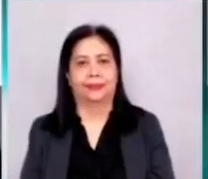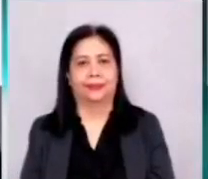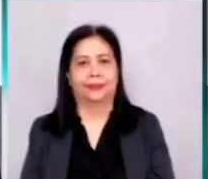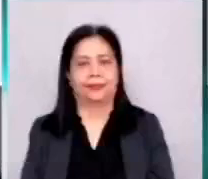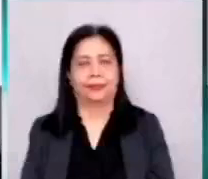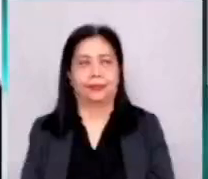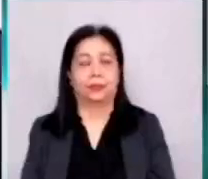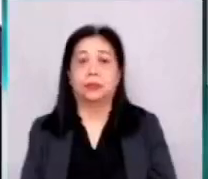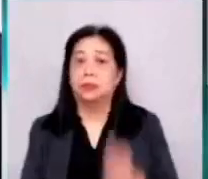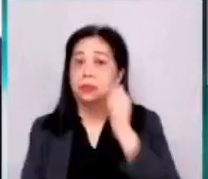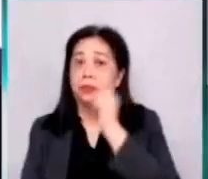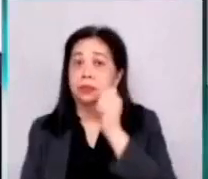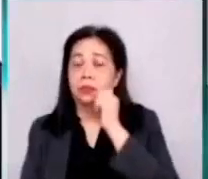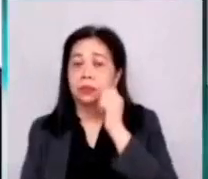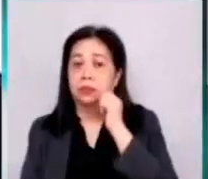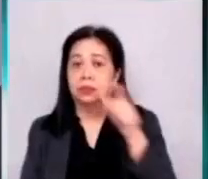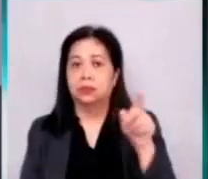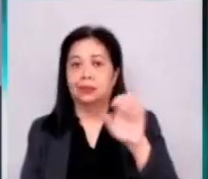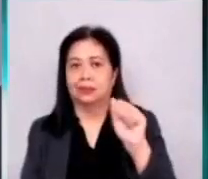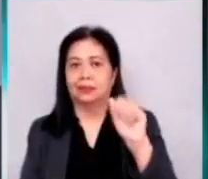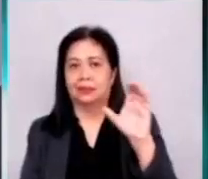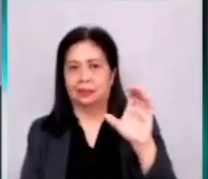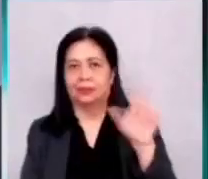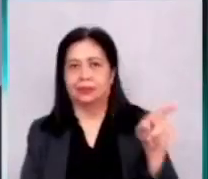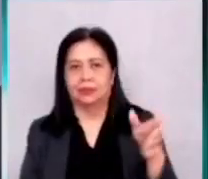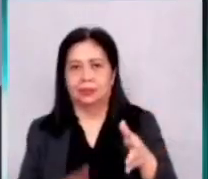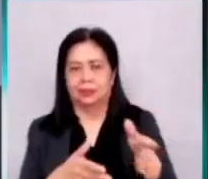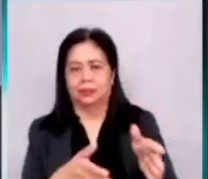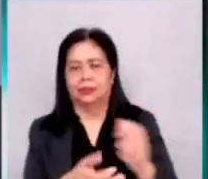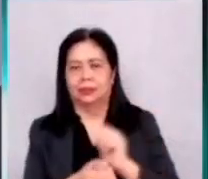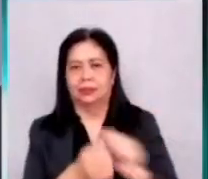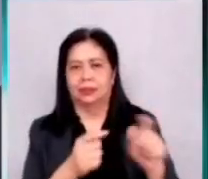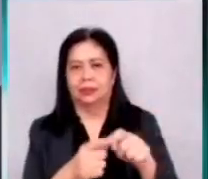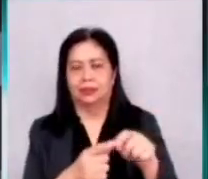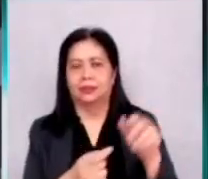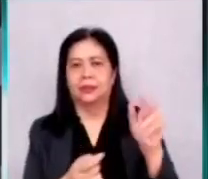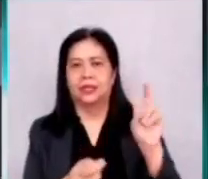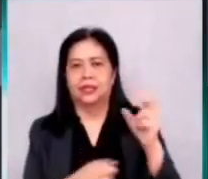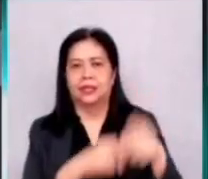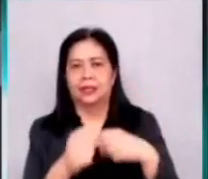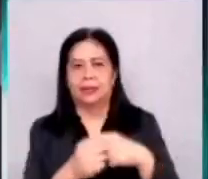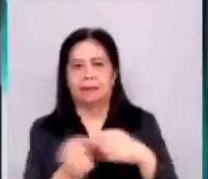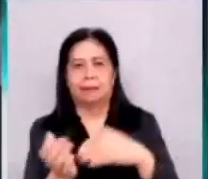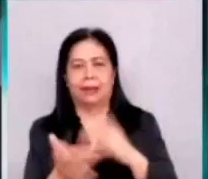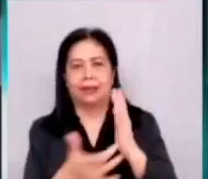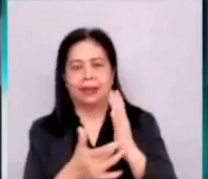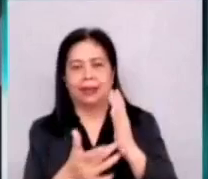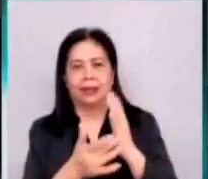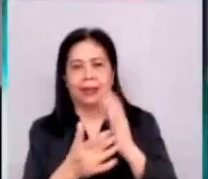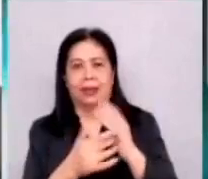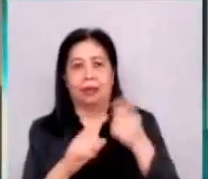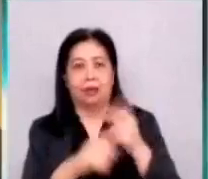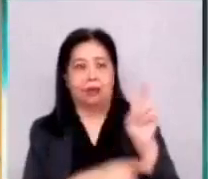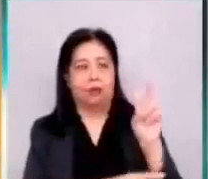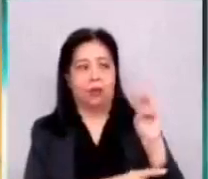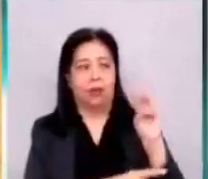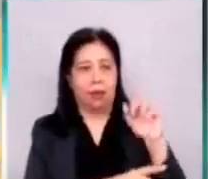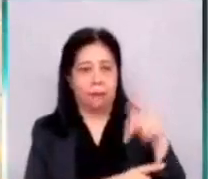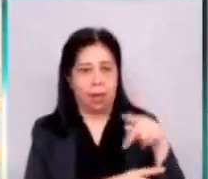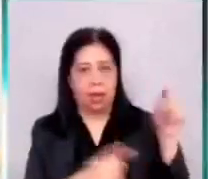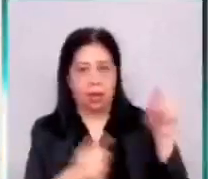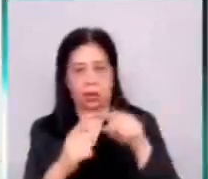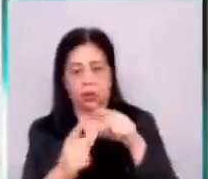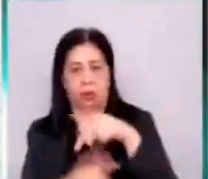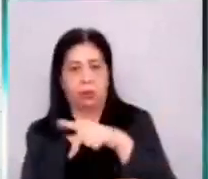Araw-araw sa Emilio Aguinaldo Colleges ang daan ng second year medtech student na si Nika Manalo mula Vima pa Santa Mesa hanggang Paco. 60 pesos